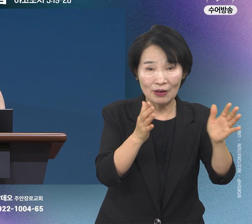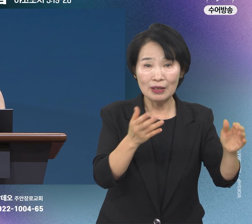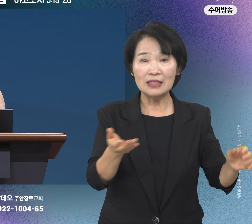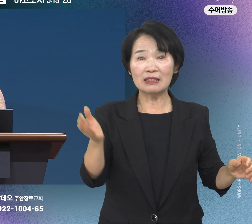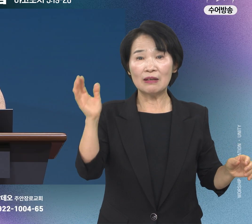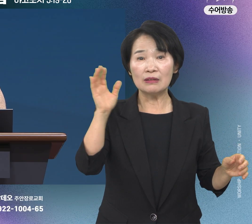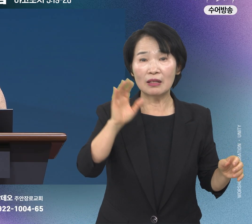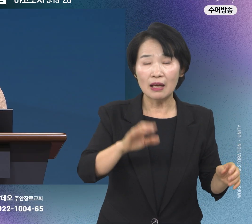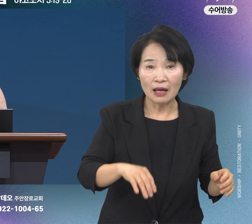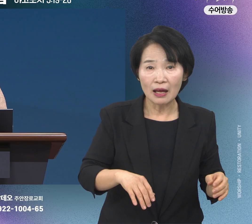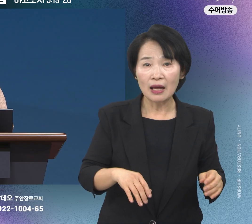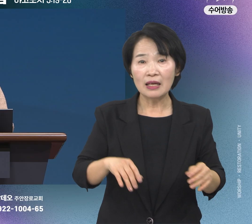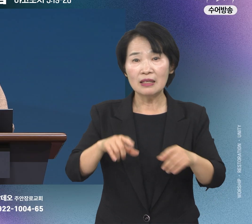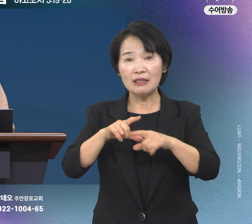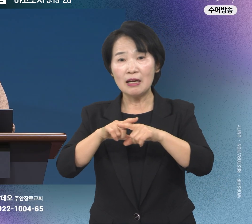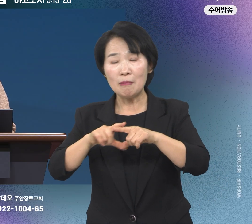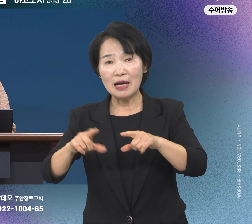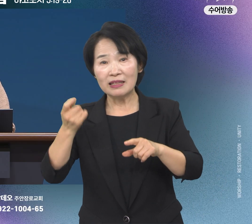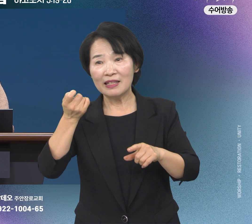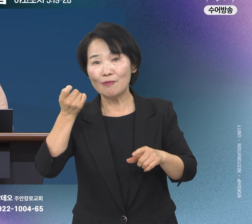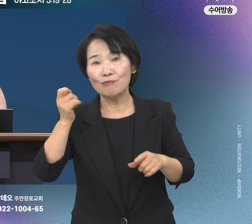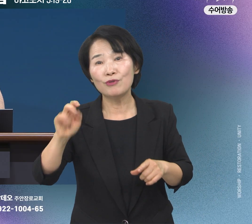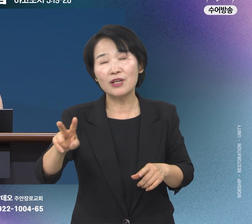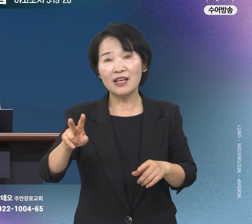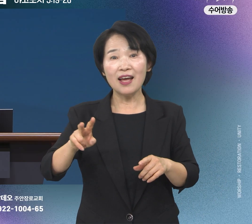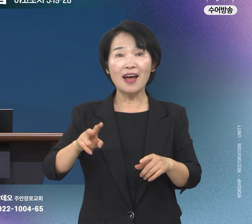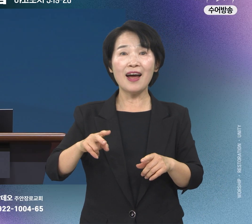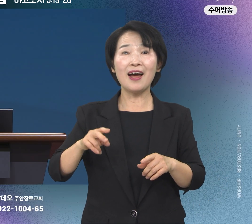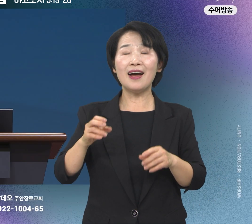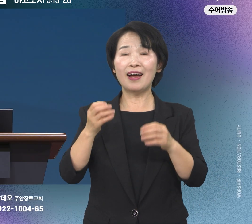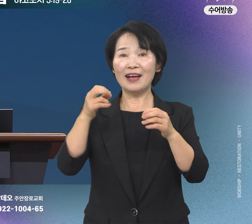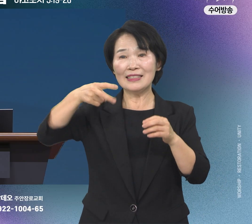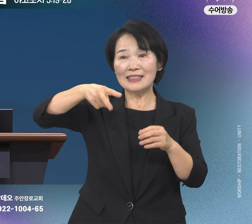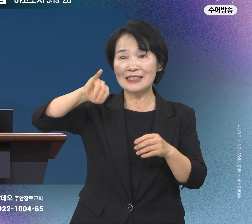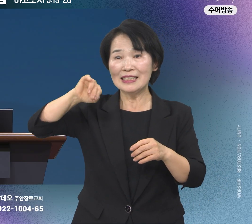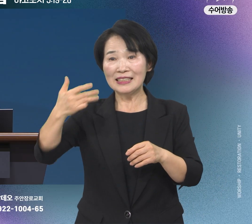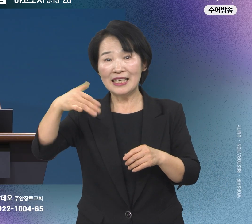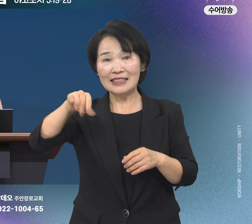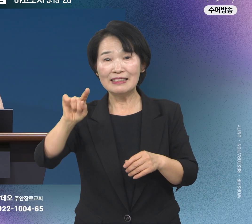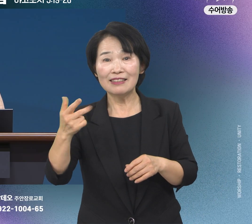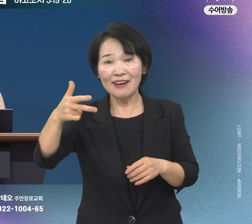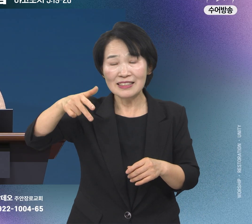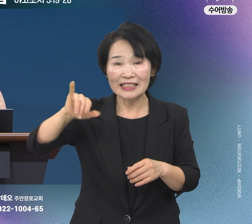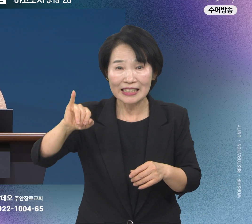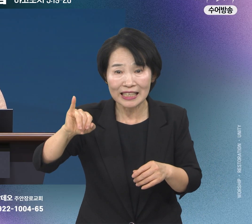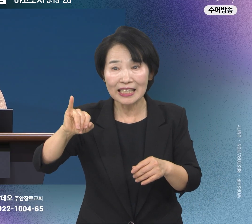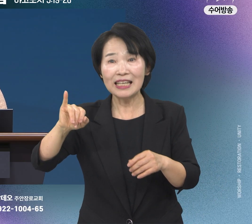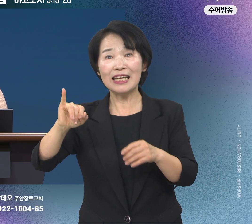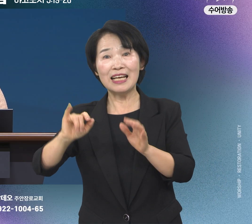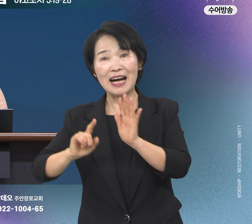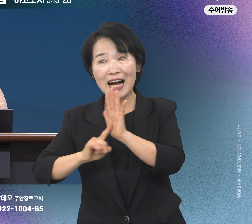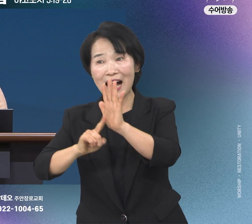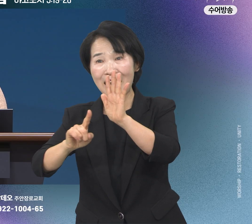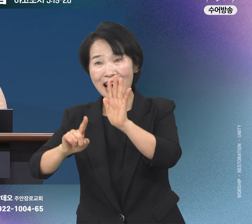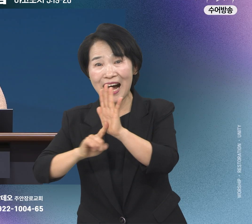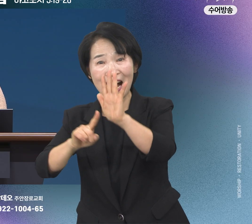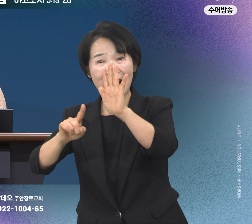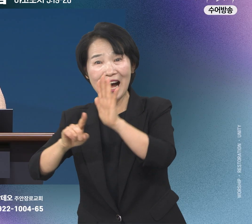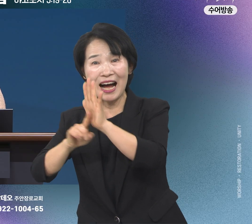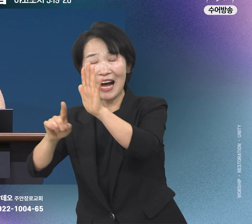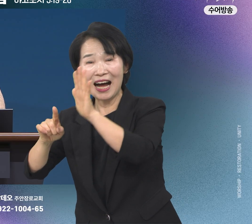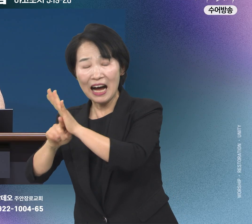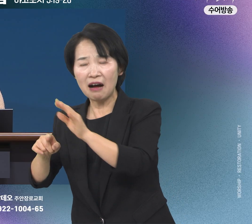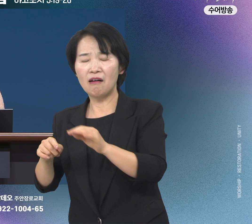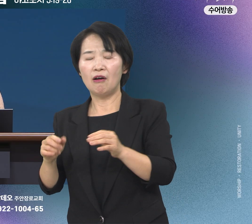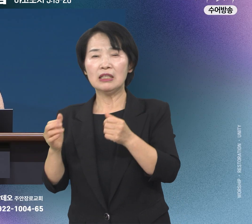언론에서 드러났는데 그때 알고 지냈던 기자님과 PD님들께 저에게 연락을 주신 거예요. 소영아, 너도 이제 얼굴